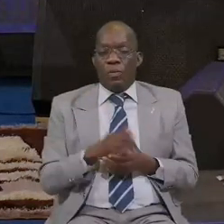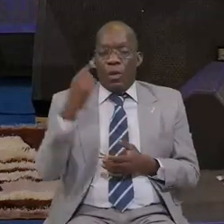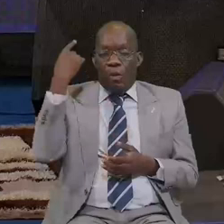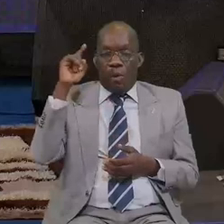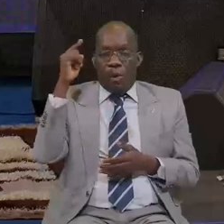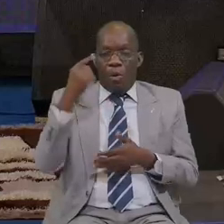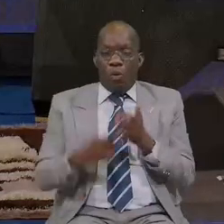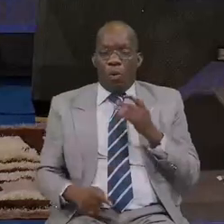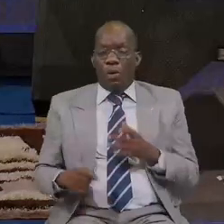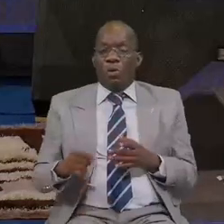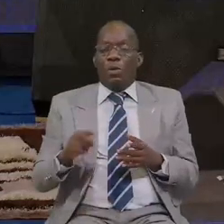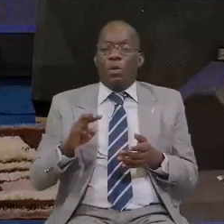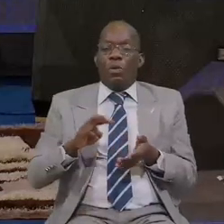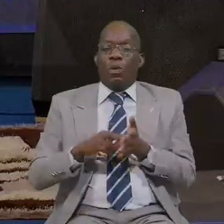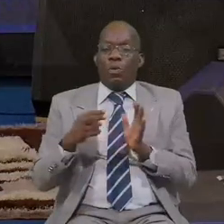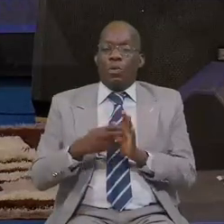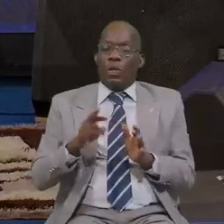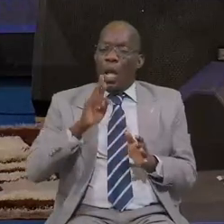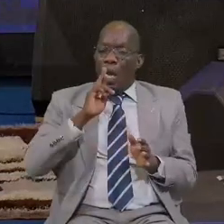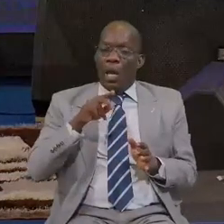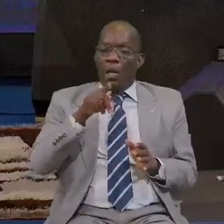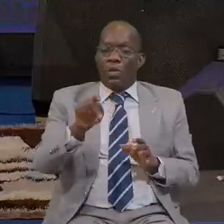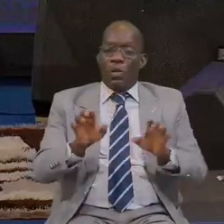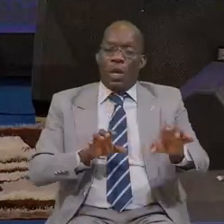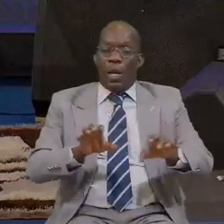Pour quel but agis-tu?